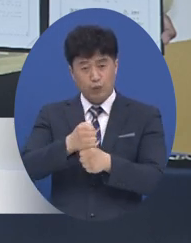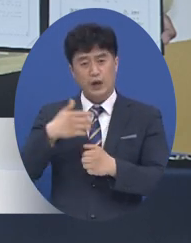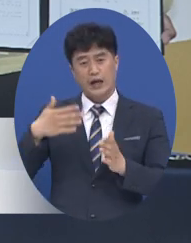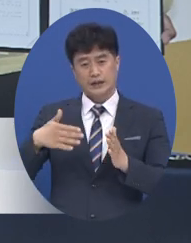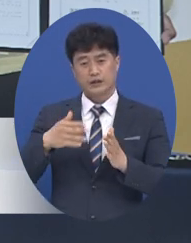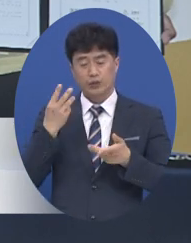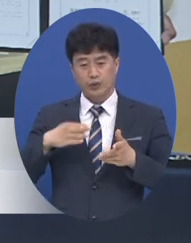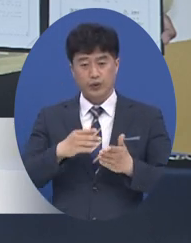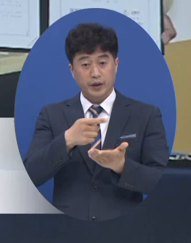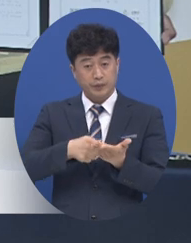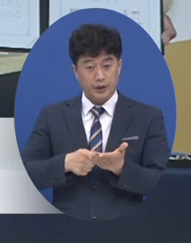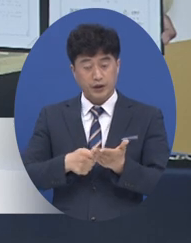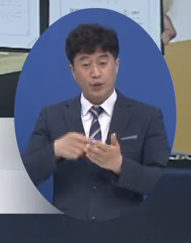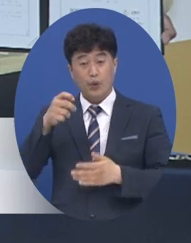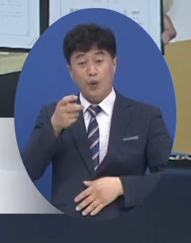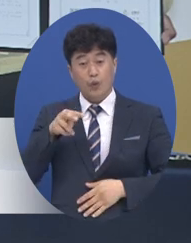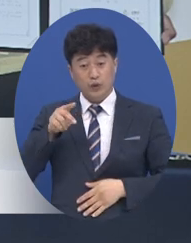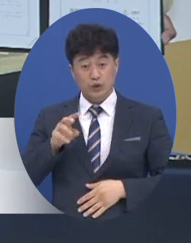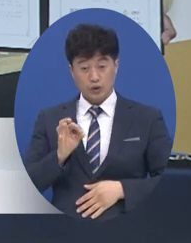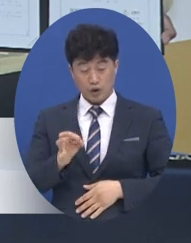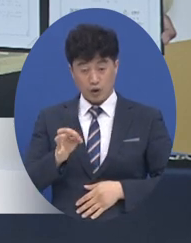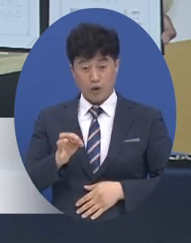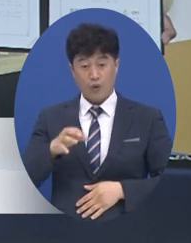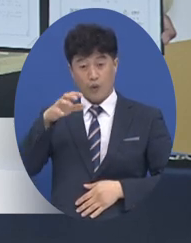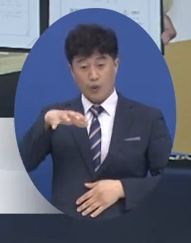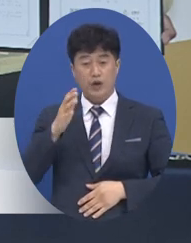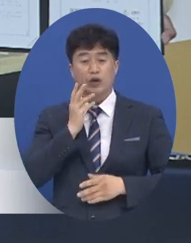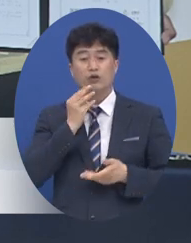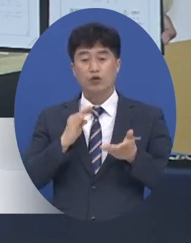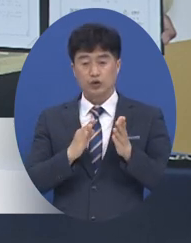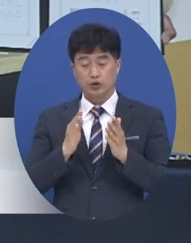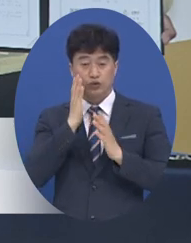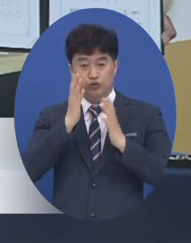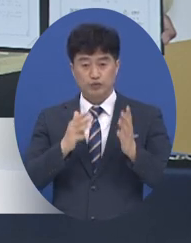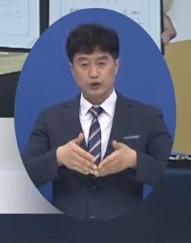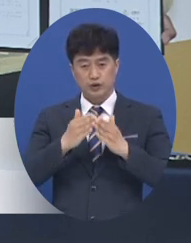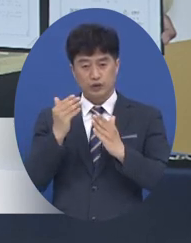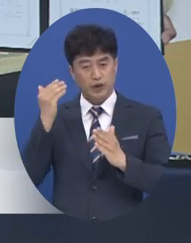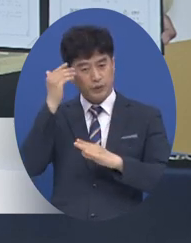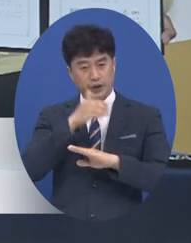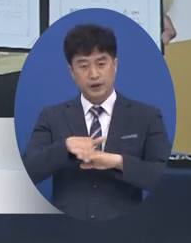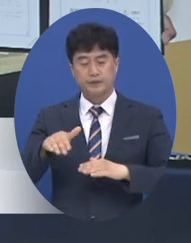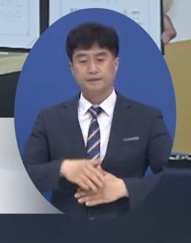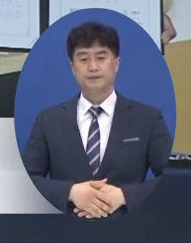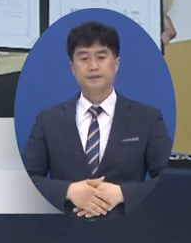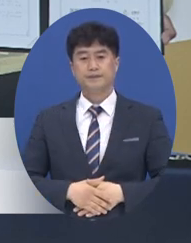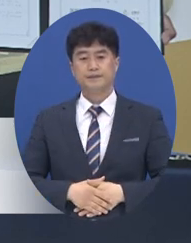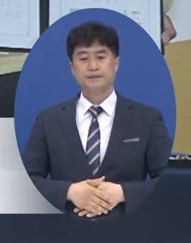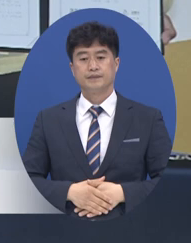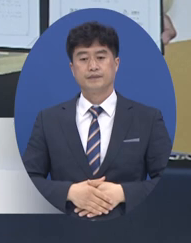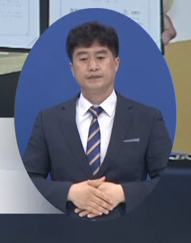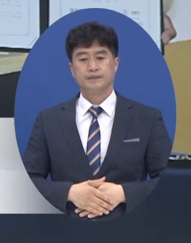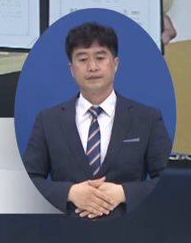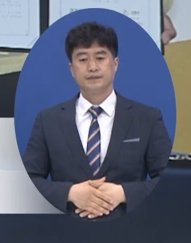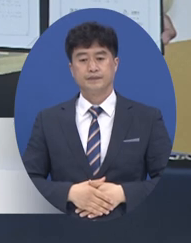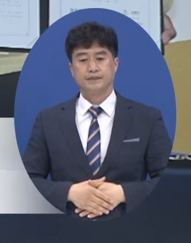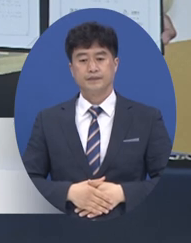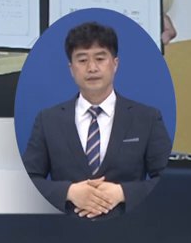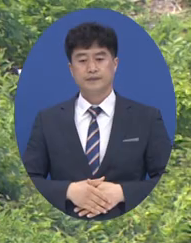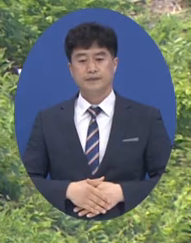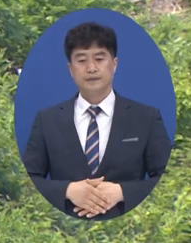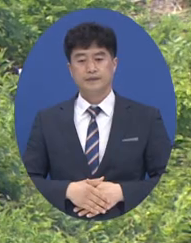경기도가 피해를 입은 고성군 토성면 의 경기에 숲을 조성하기로 했습니다 경기 gtv 김태희 기자의 보도입니다